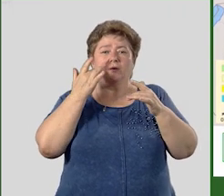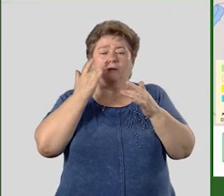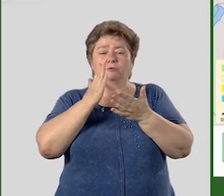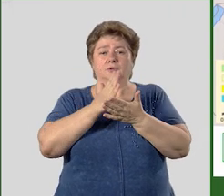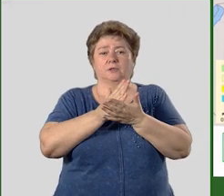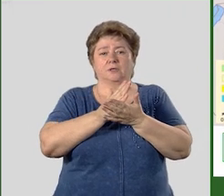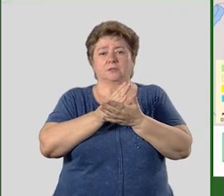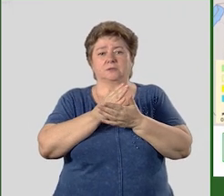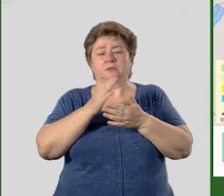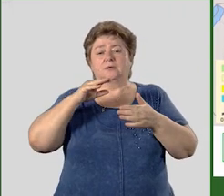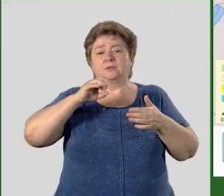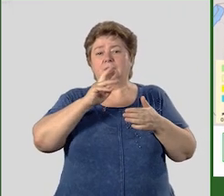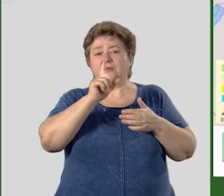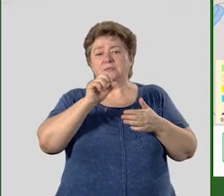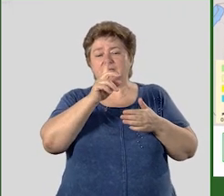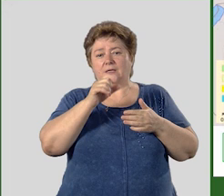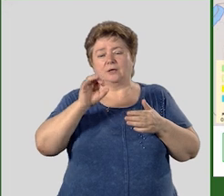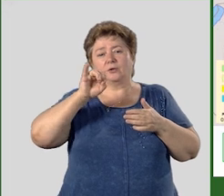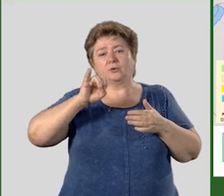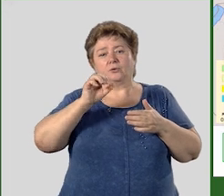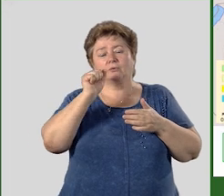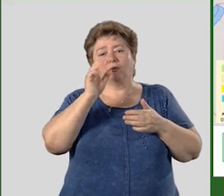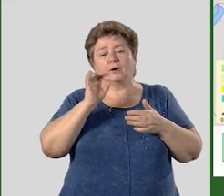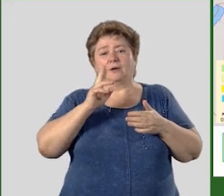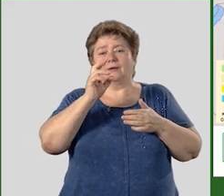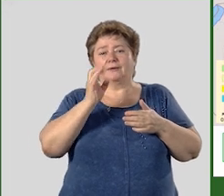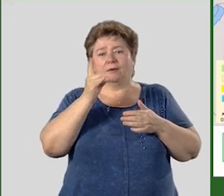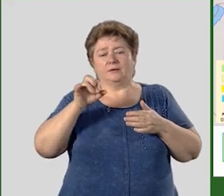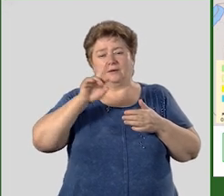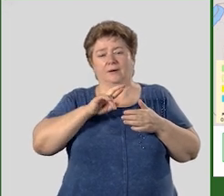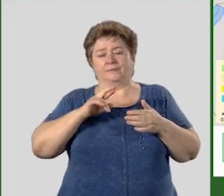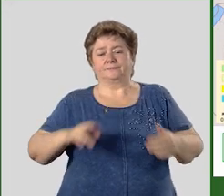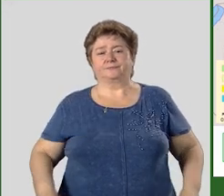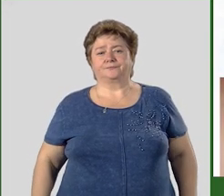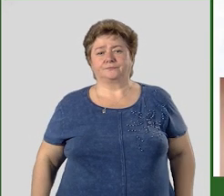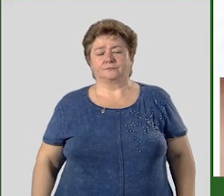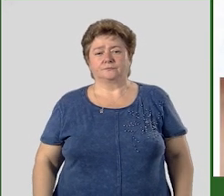которые расположены в Танзании, ЮАР и в Кении.